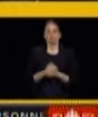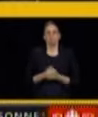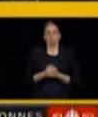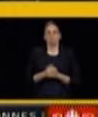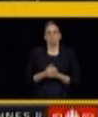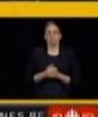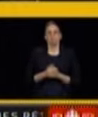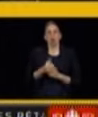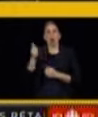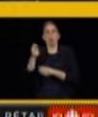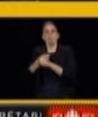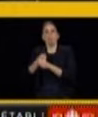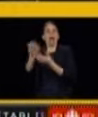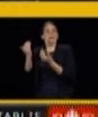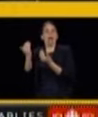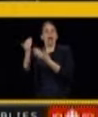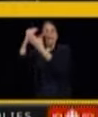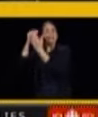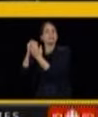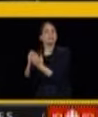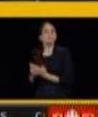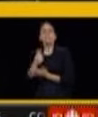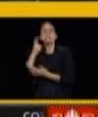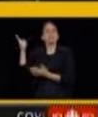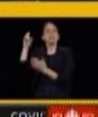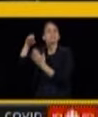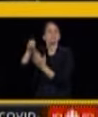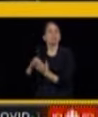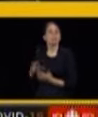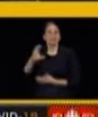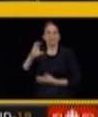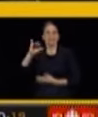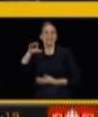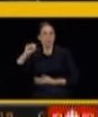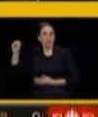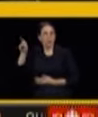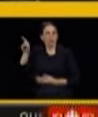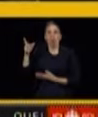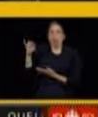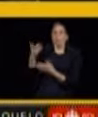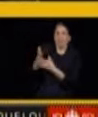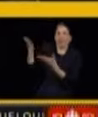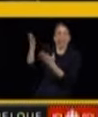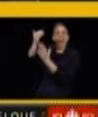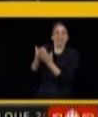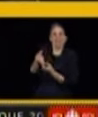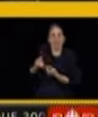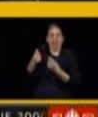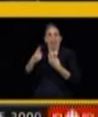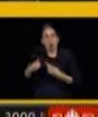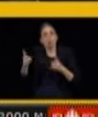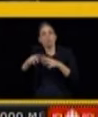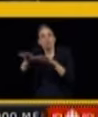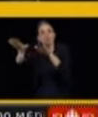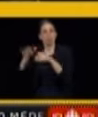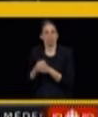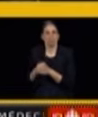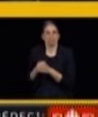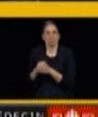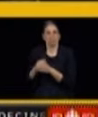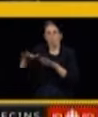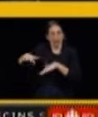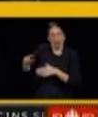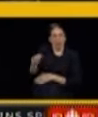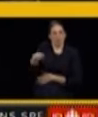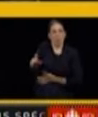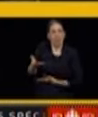le besoin. Les gens sont prêts à être mobilisés, mais ils ne reçoivent pas l'appel pour y aller ou ils n'ont pas la liste encore des CIUS. Est-ce qu'on est bien organisé